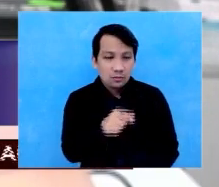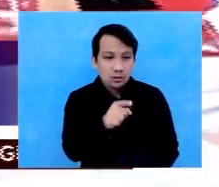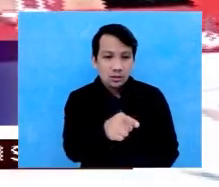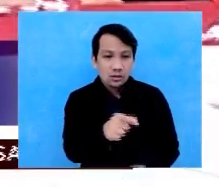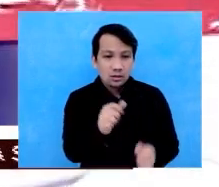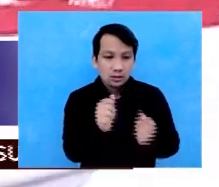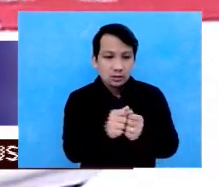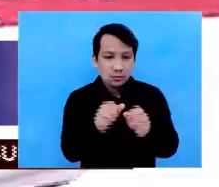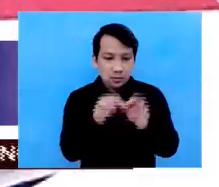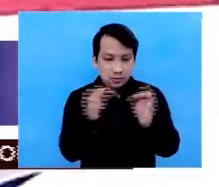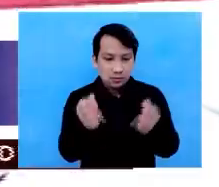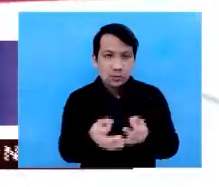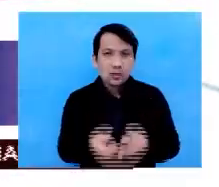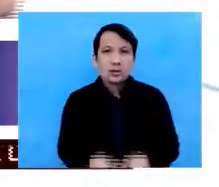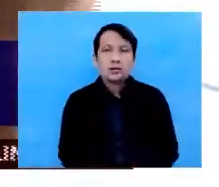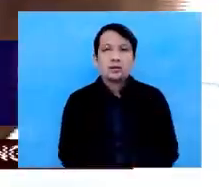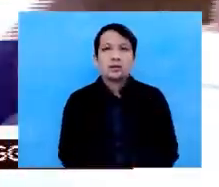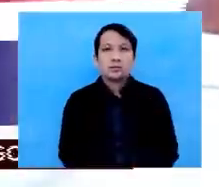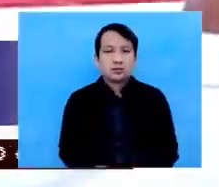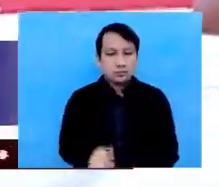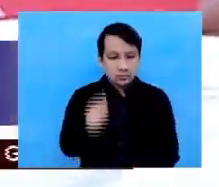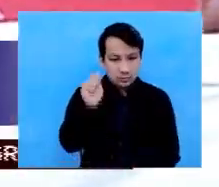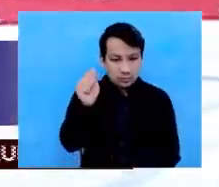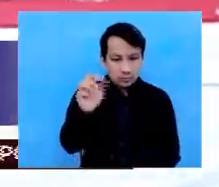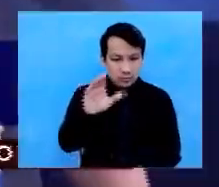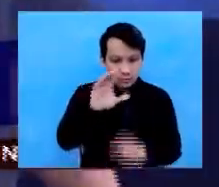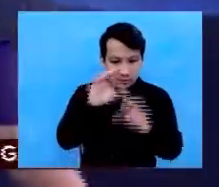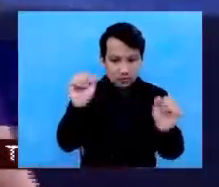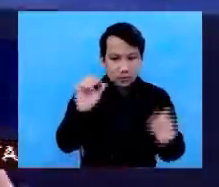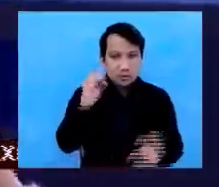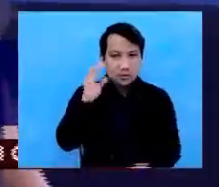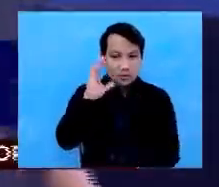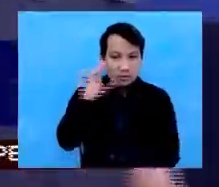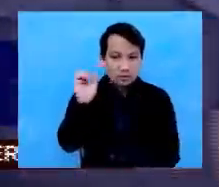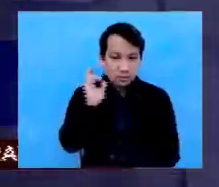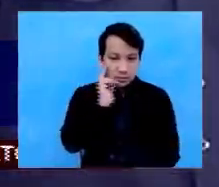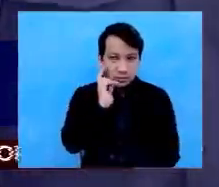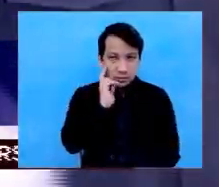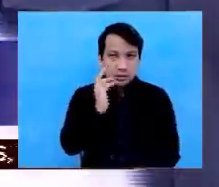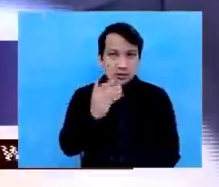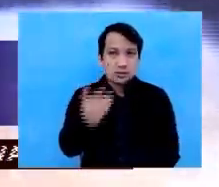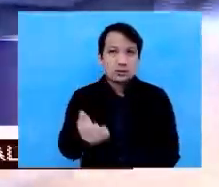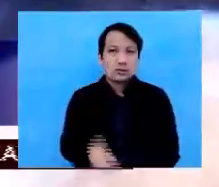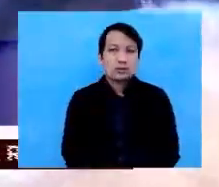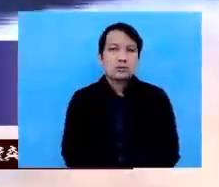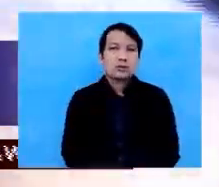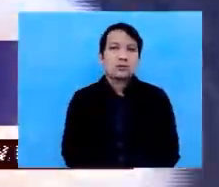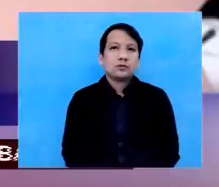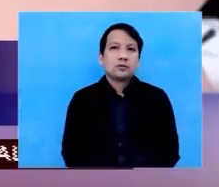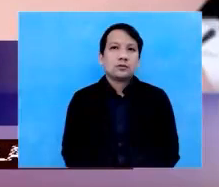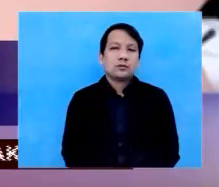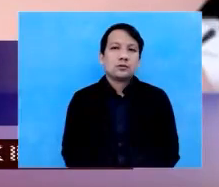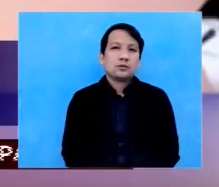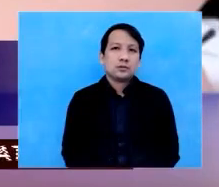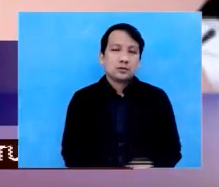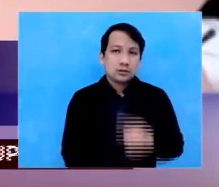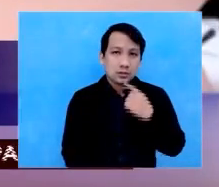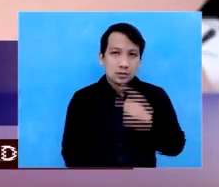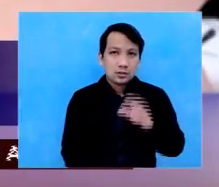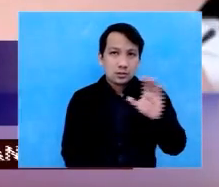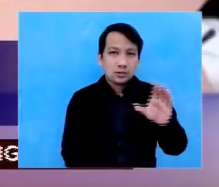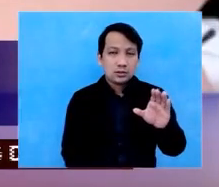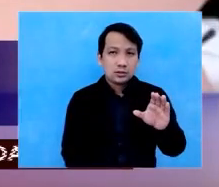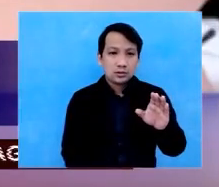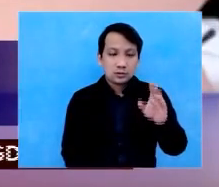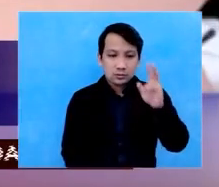pamilya. May mga birada rin si Mabasa laban sa nakaraang administrasyon. Kaysa makinig ka kay Vic